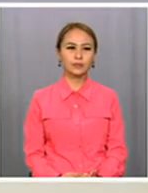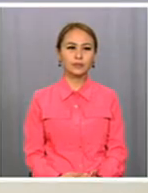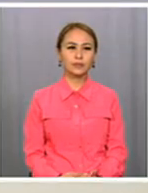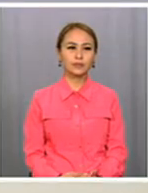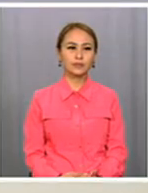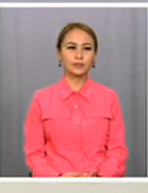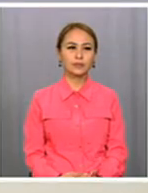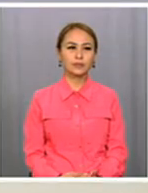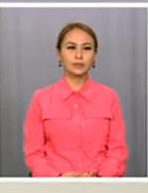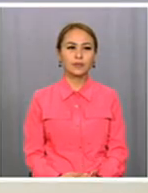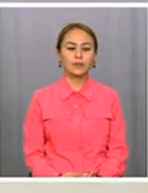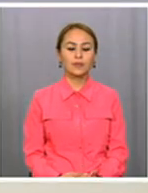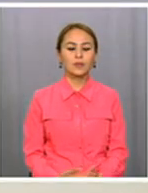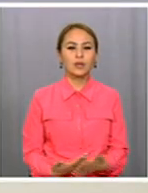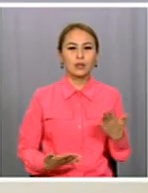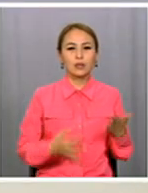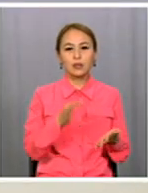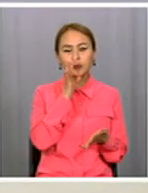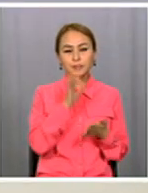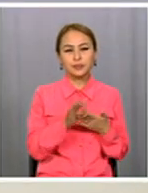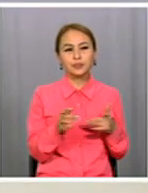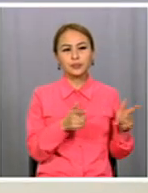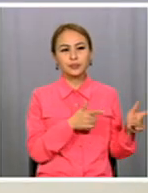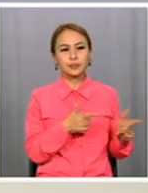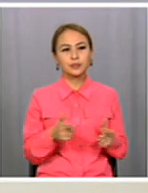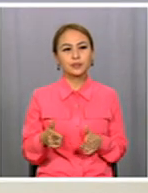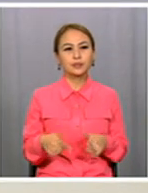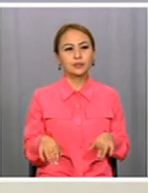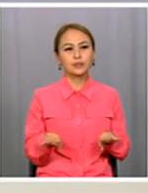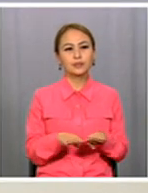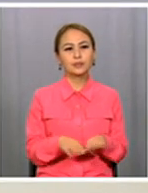Жауаптарыңыз дайын болса, тексеріп көрелік.